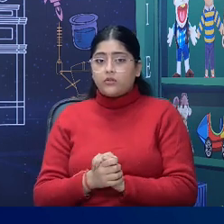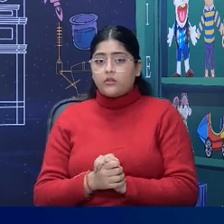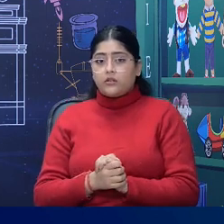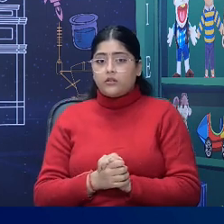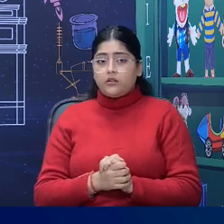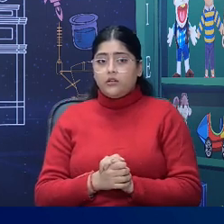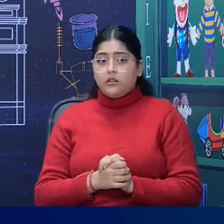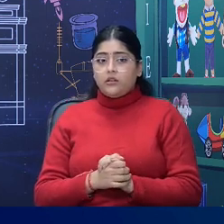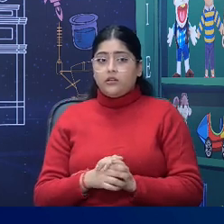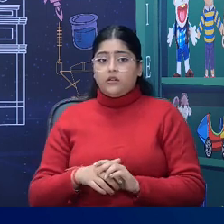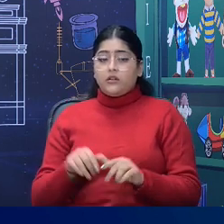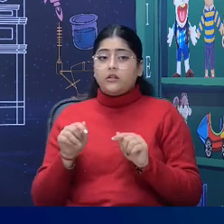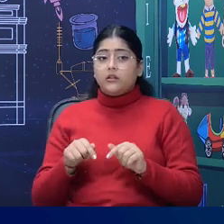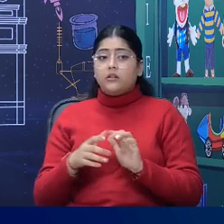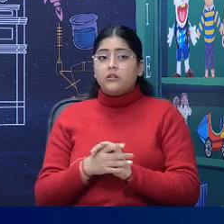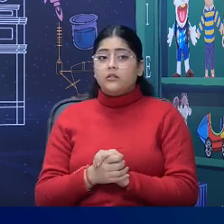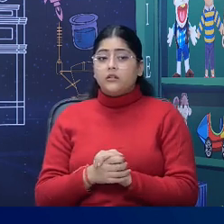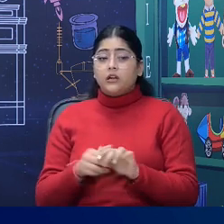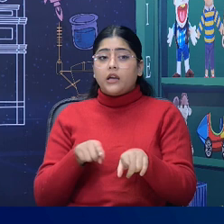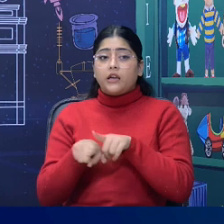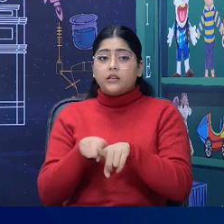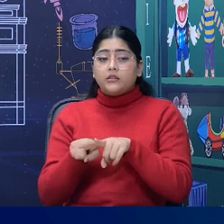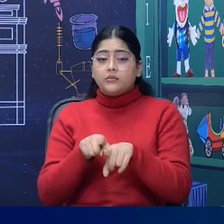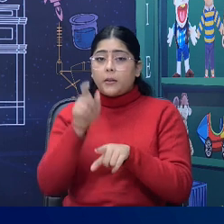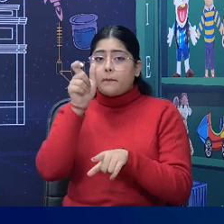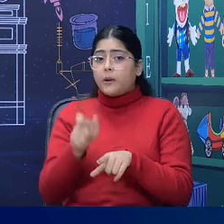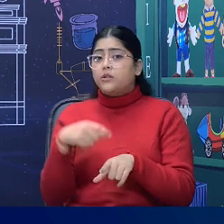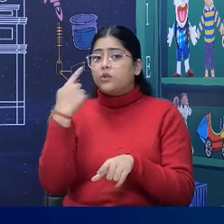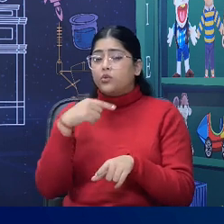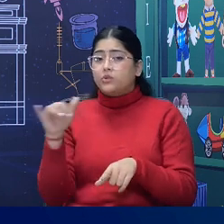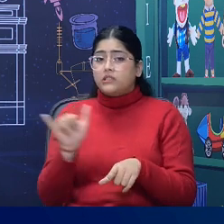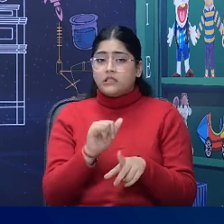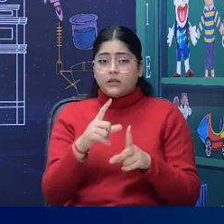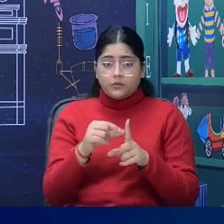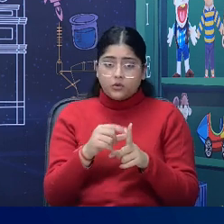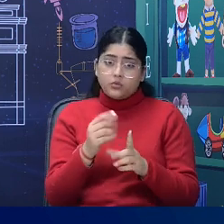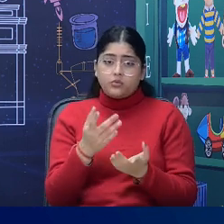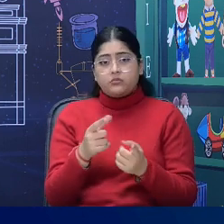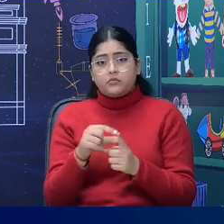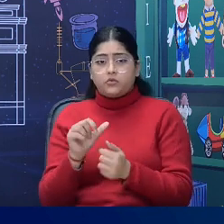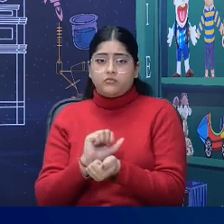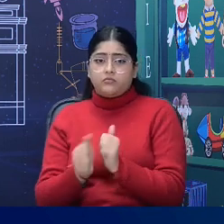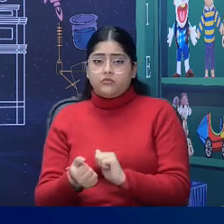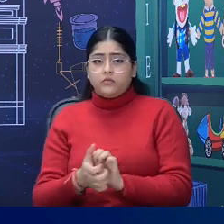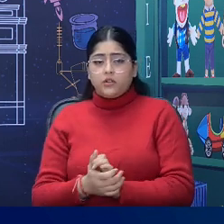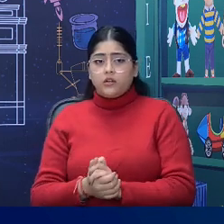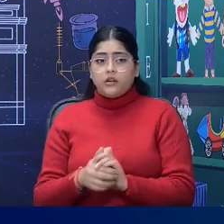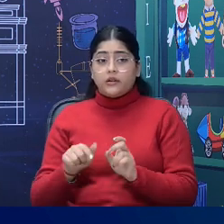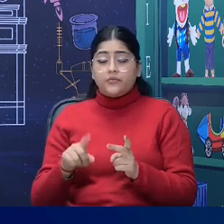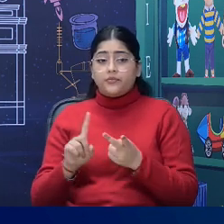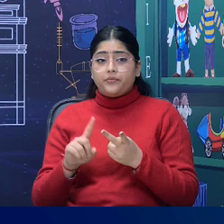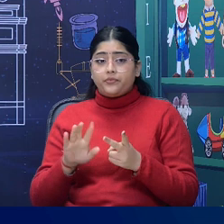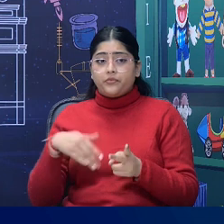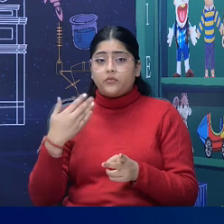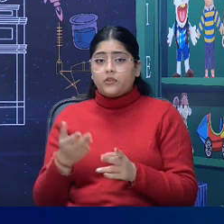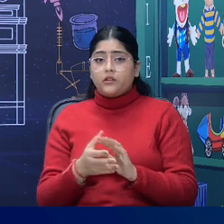हमसरी तरफ लोग जो भी इस तरह के काम करते हैं व इस तरह की चीज करते बकुल अब अगली बात यह है कि एक घटना जिसने